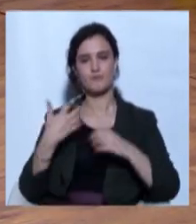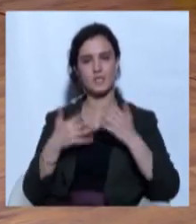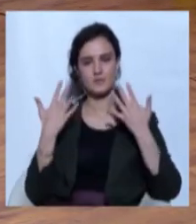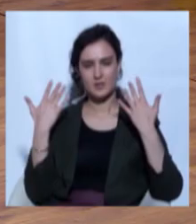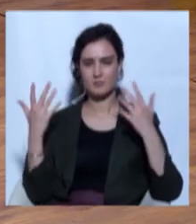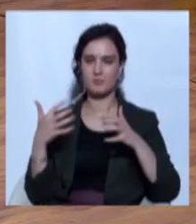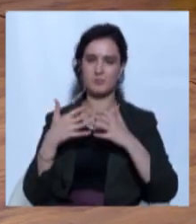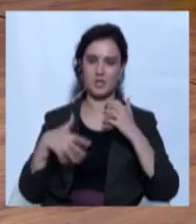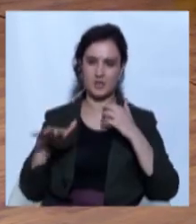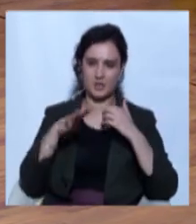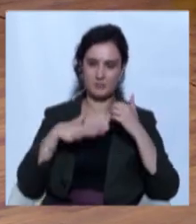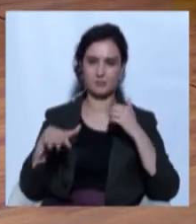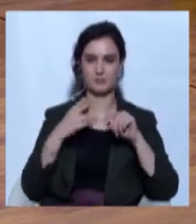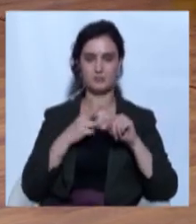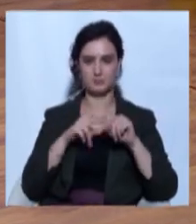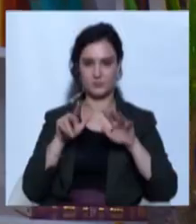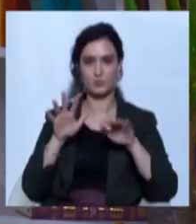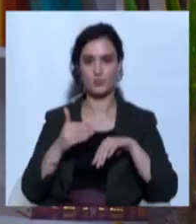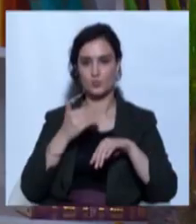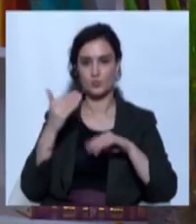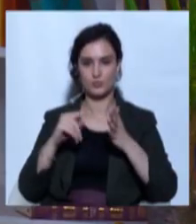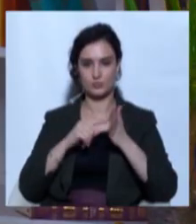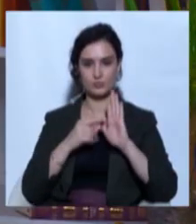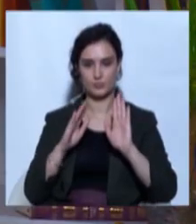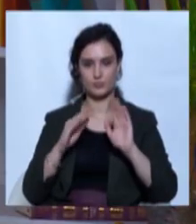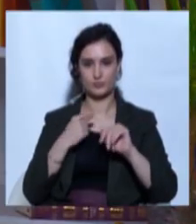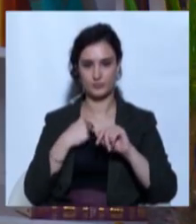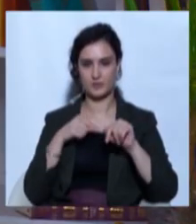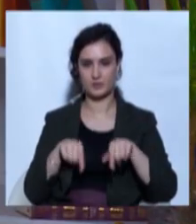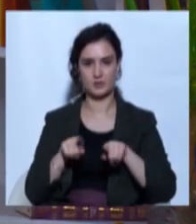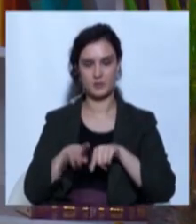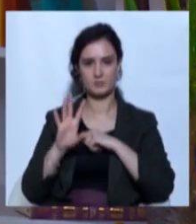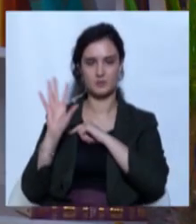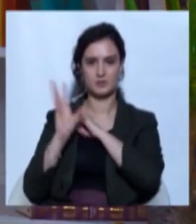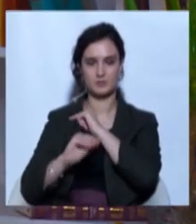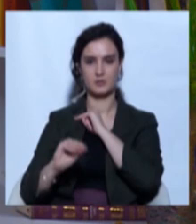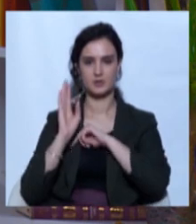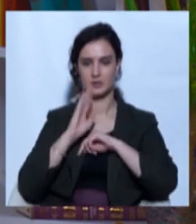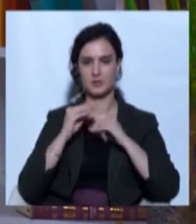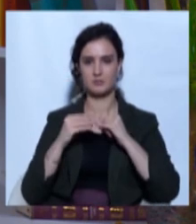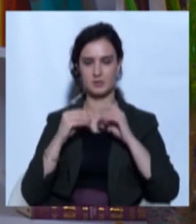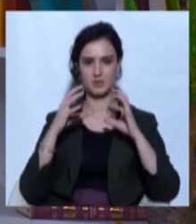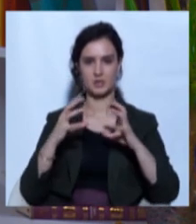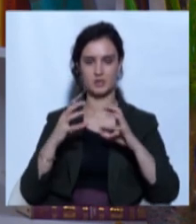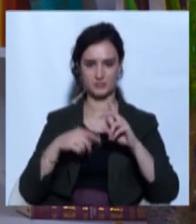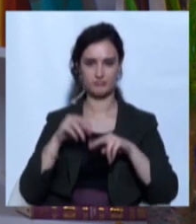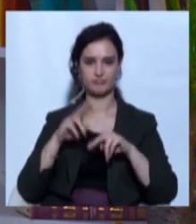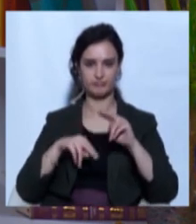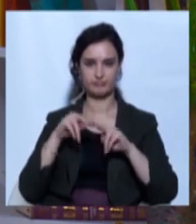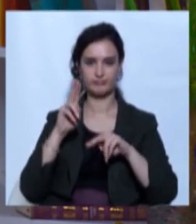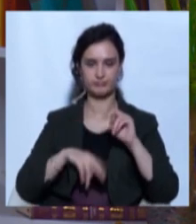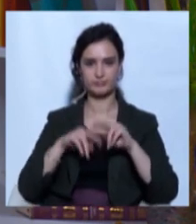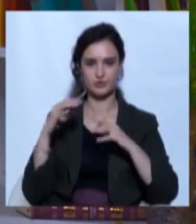სკვერები, ბაღები და არ გეგონოთ, რომ მხოლოდ ჩვენთან მთელ დედამიწაზე მიდის, ასე